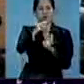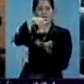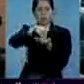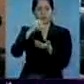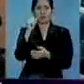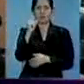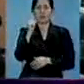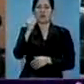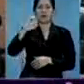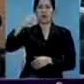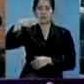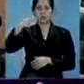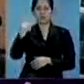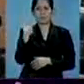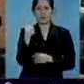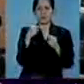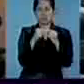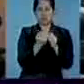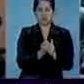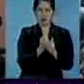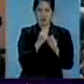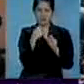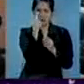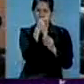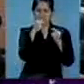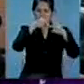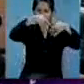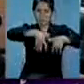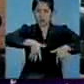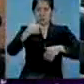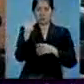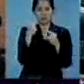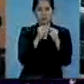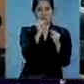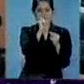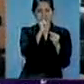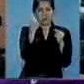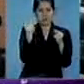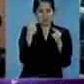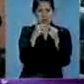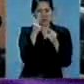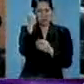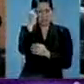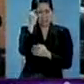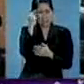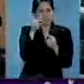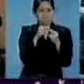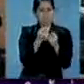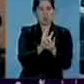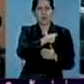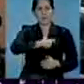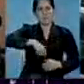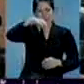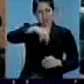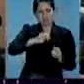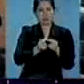ที่มีพฤติการส่อล้มสถาบันเอาชื่อพลเอกชวลิตยงใจยุทธนายสม